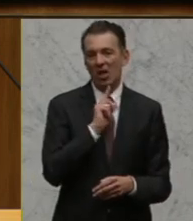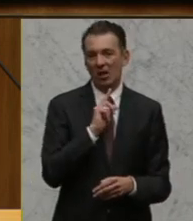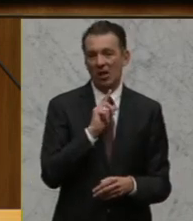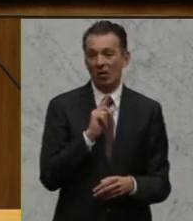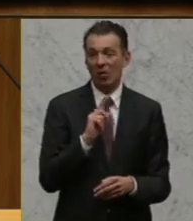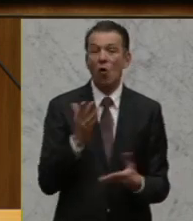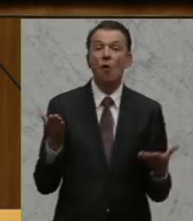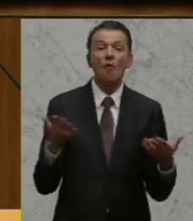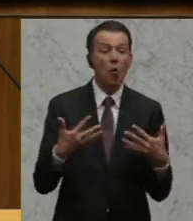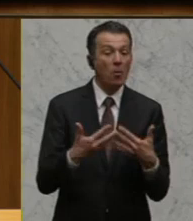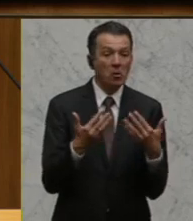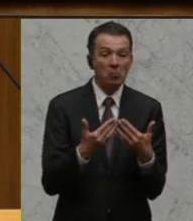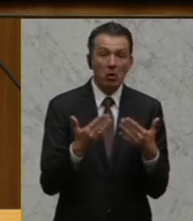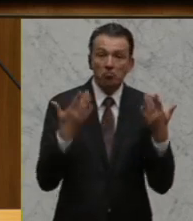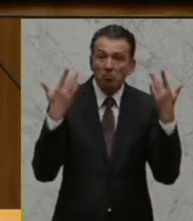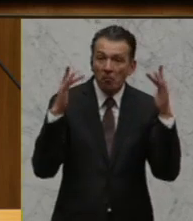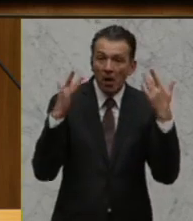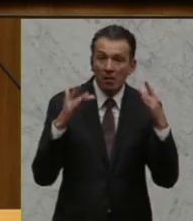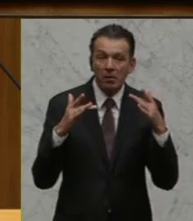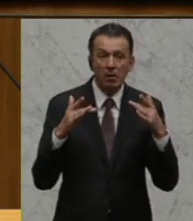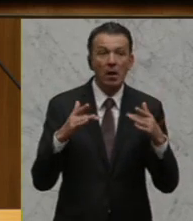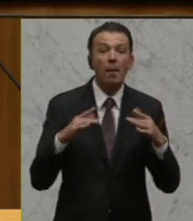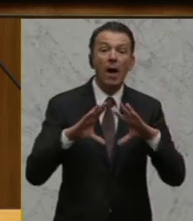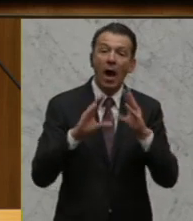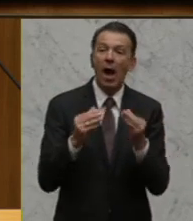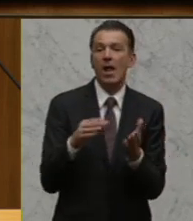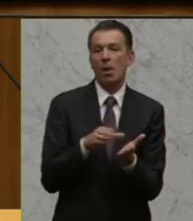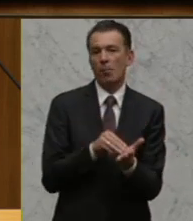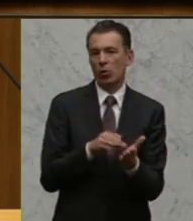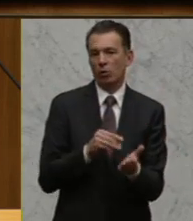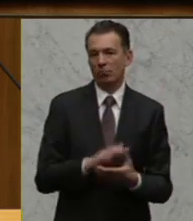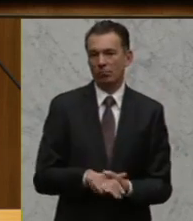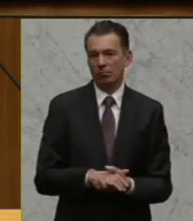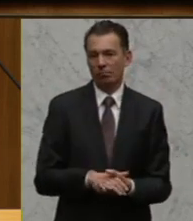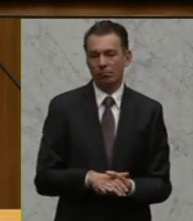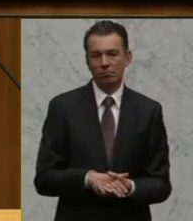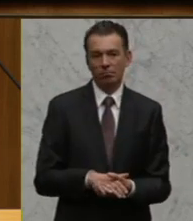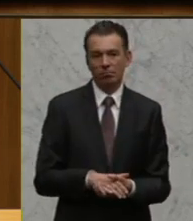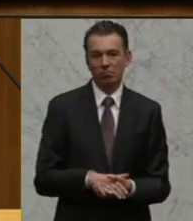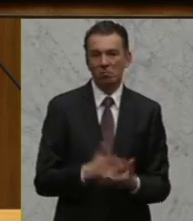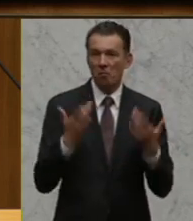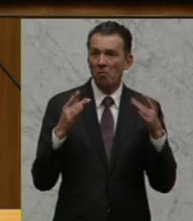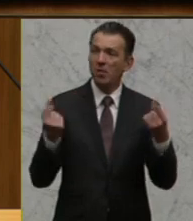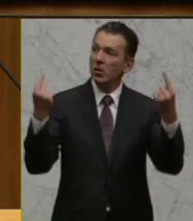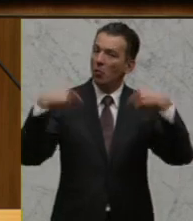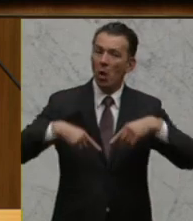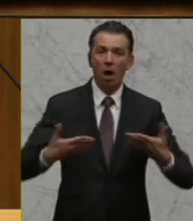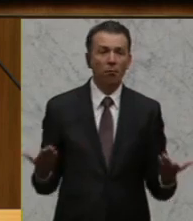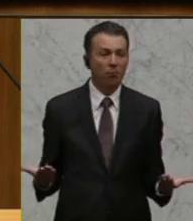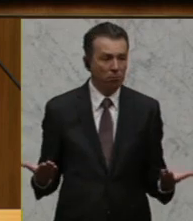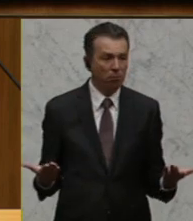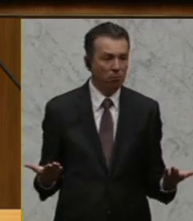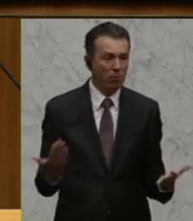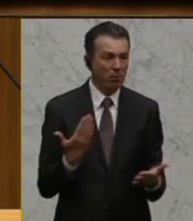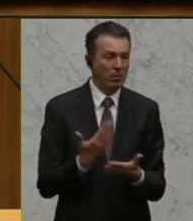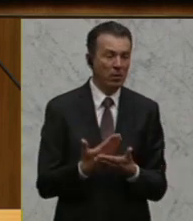diese Dinge alle gefertigt worden sind, aber wir benutzen sie alle. Wir benutzen sie alle und wissen gar nicht, woher sie kommen. Und wir